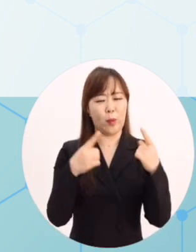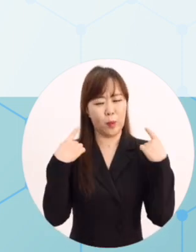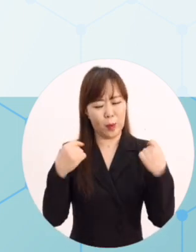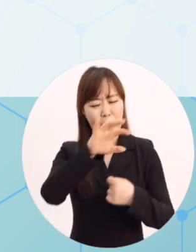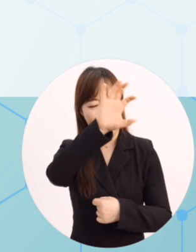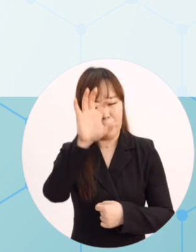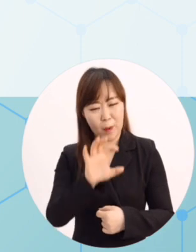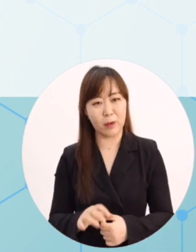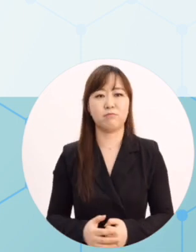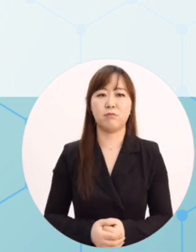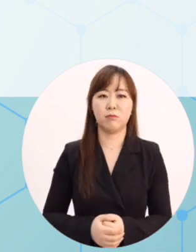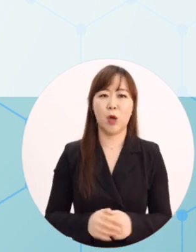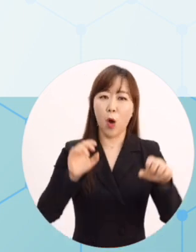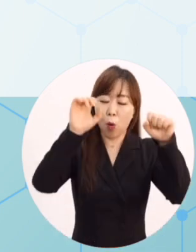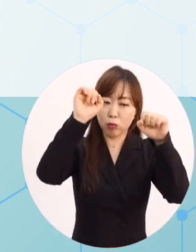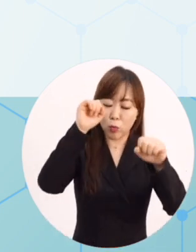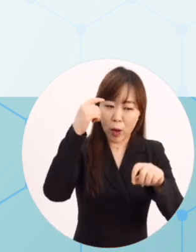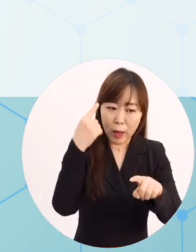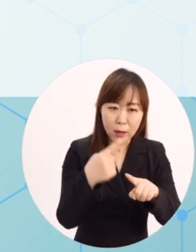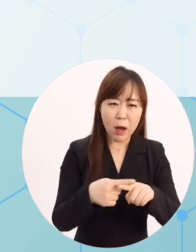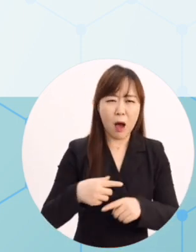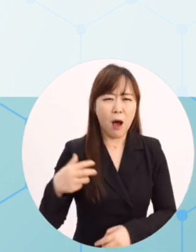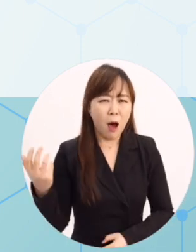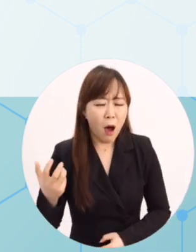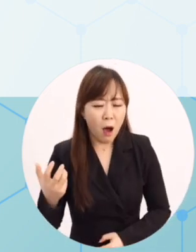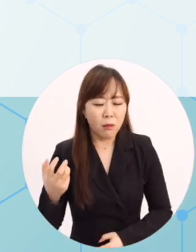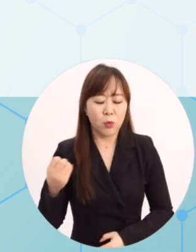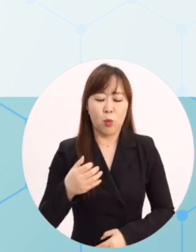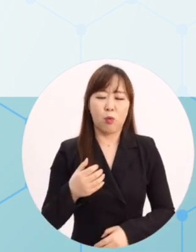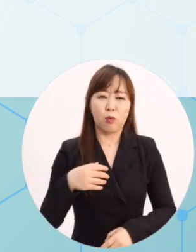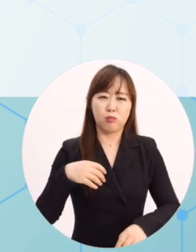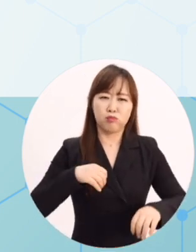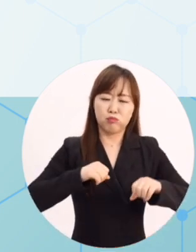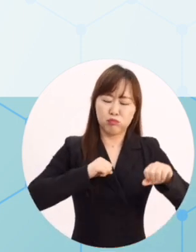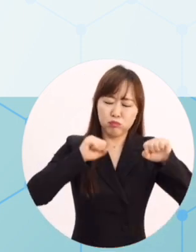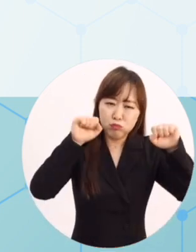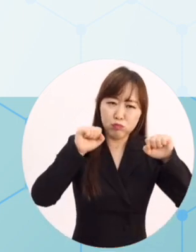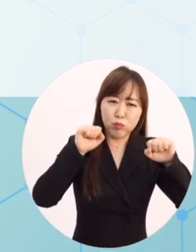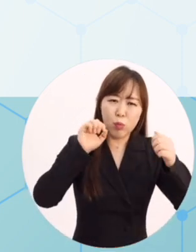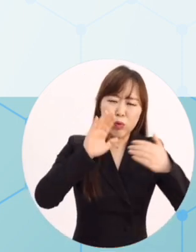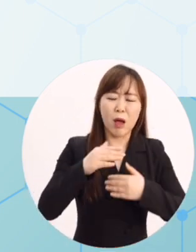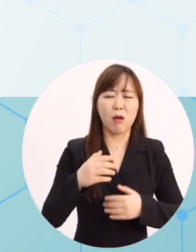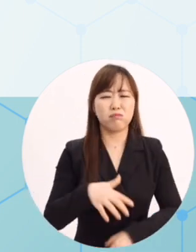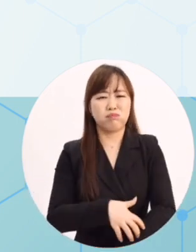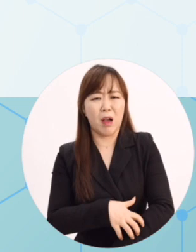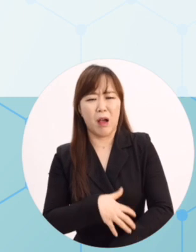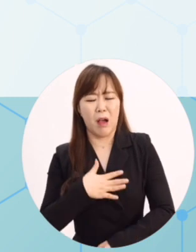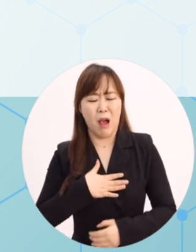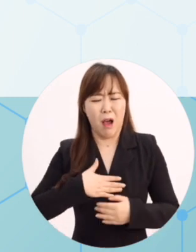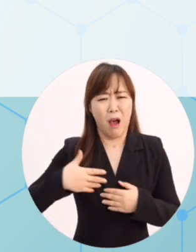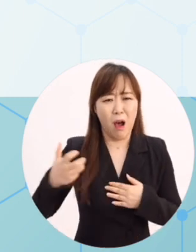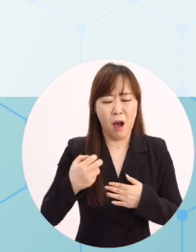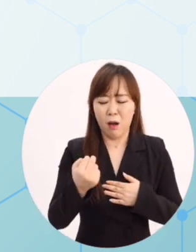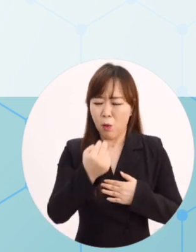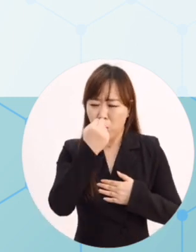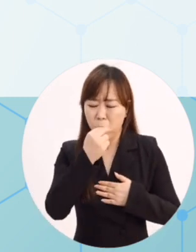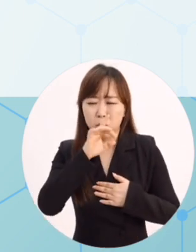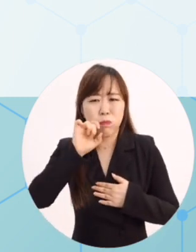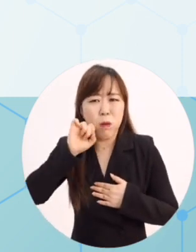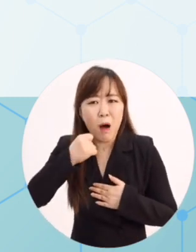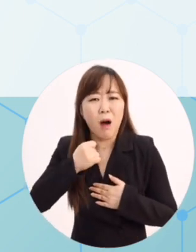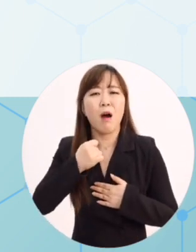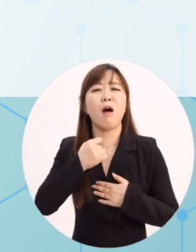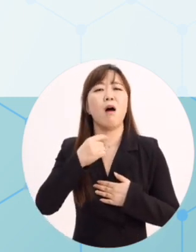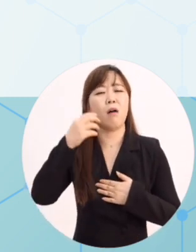추천합니다. 운동 중 통증, 운동 후 불쾌감, 가슴 통증, 심한